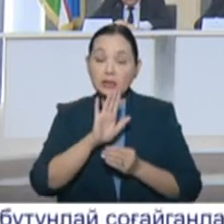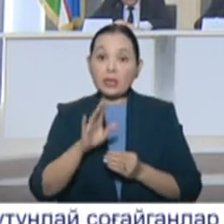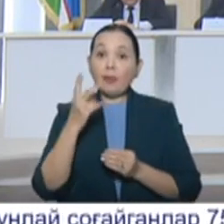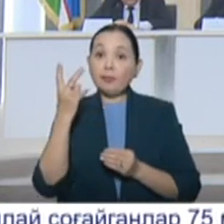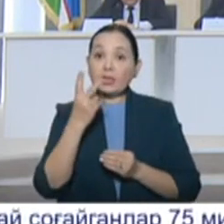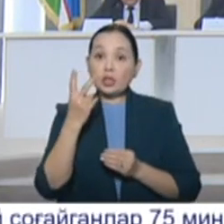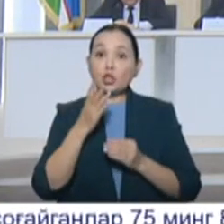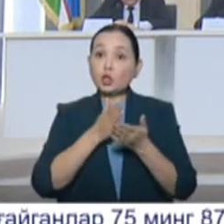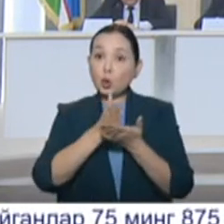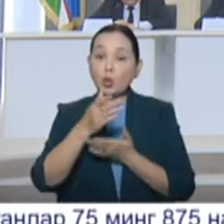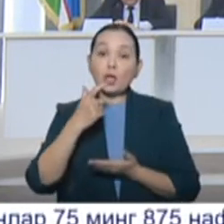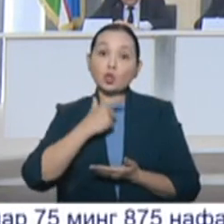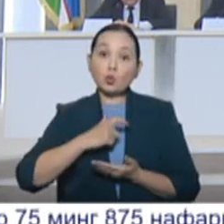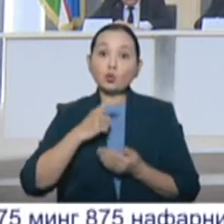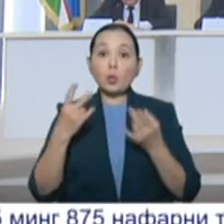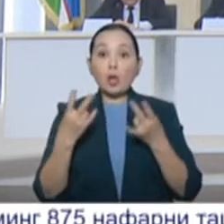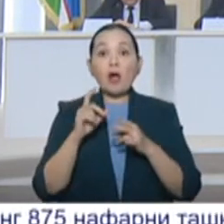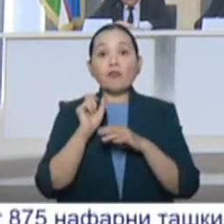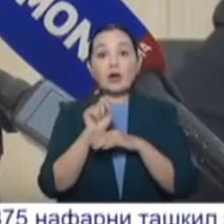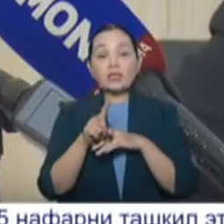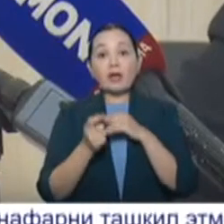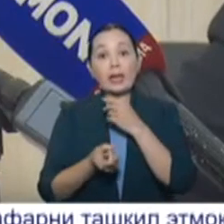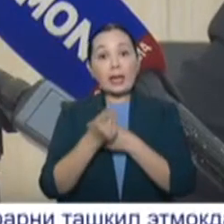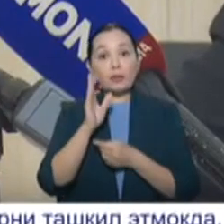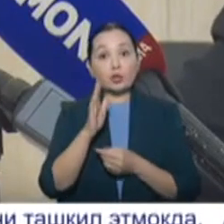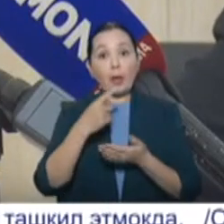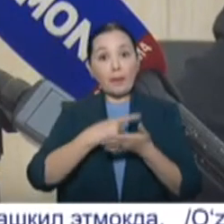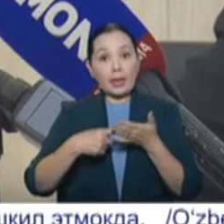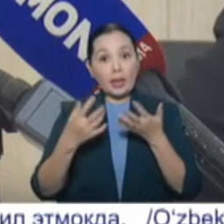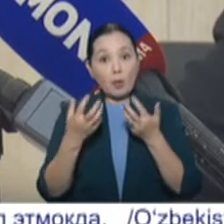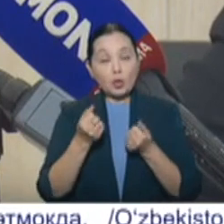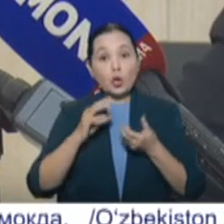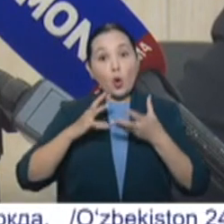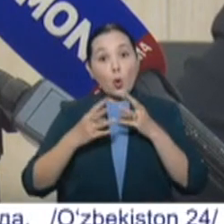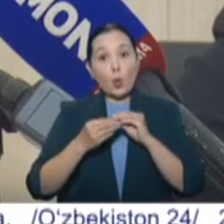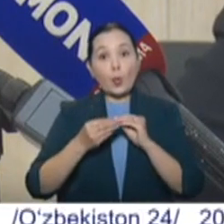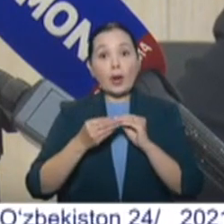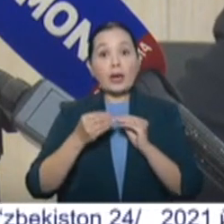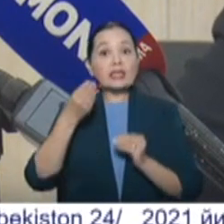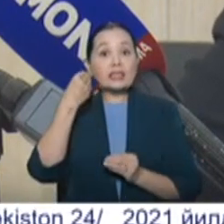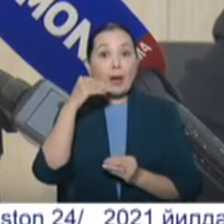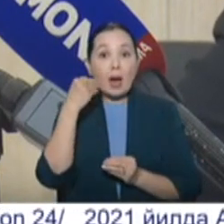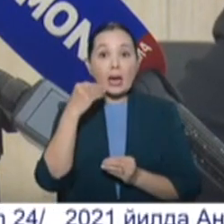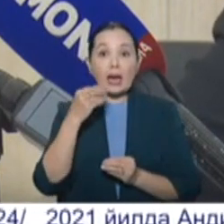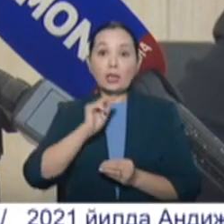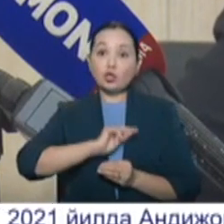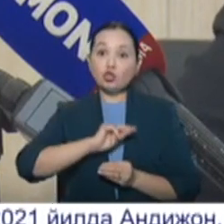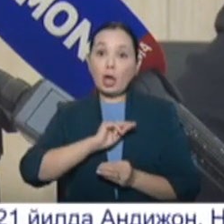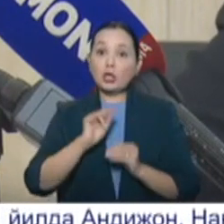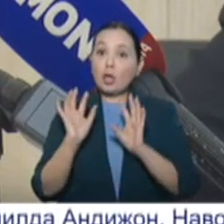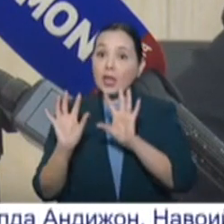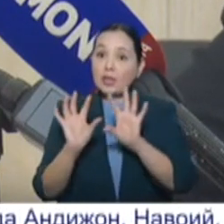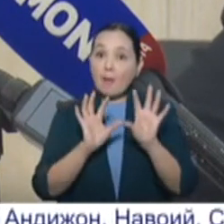yo'nalishimizni o'zimiz uchun shu vazifalardan kelib chiqib belgilab olganimizni umuman samarali ishlashini